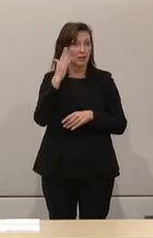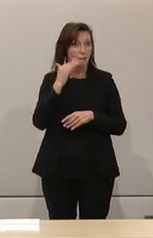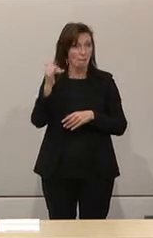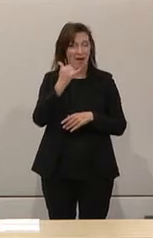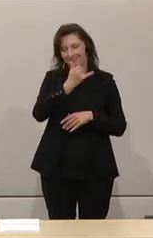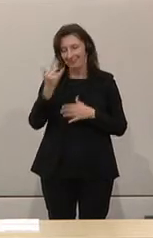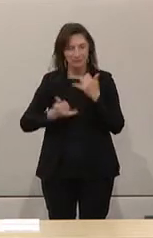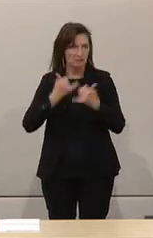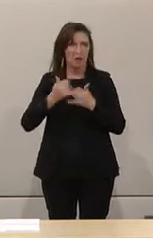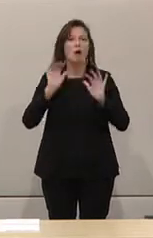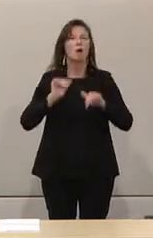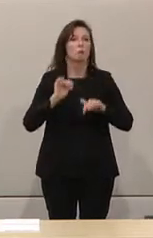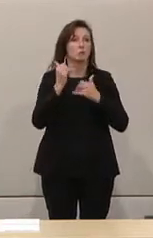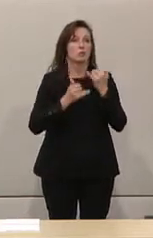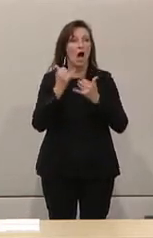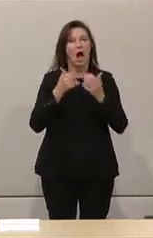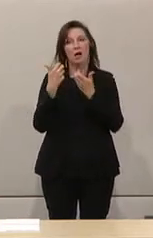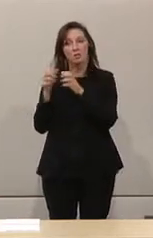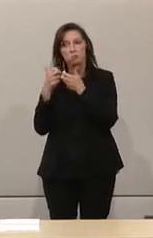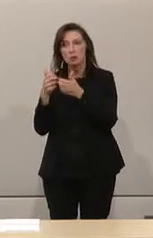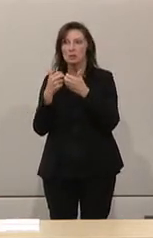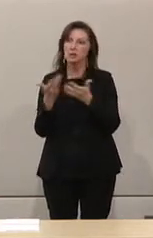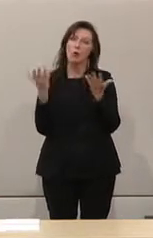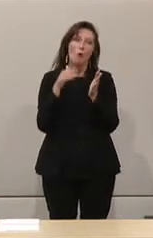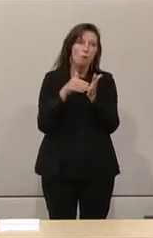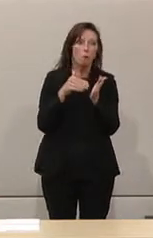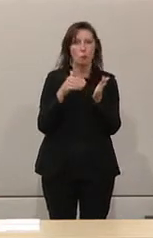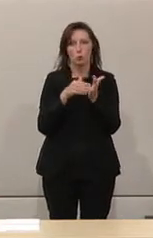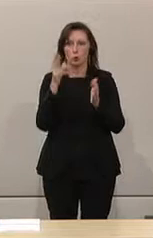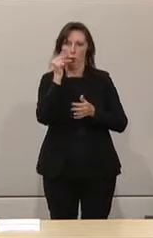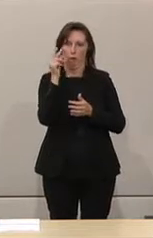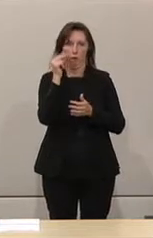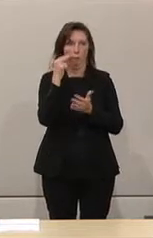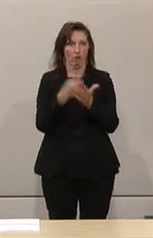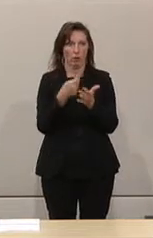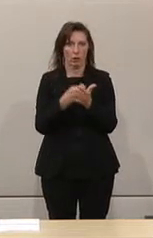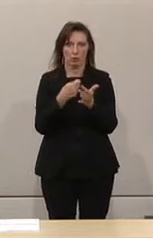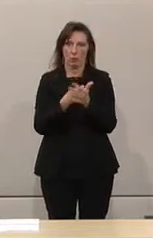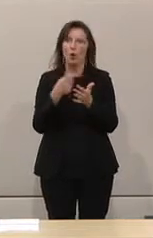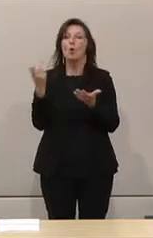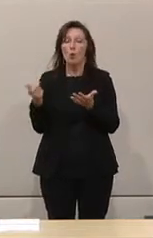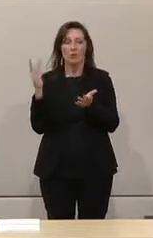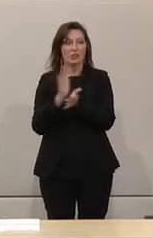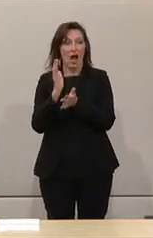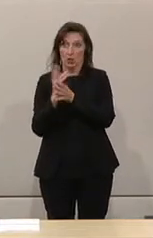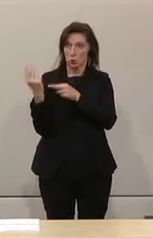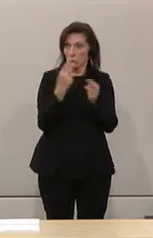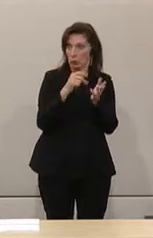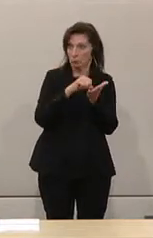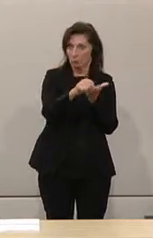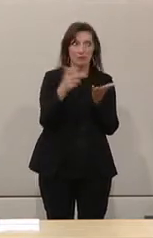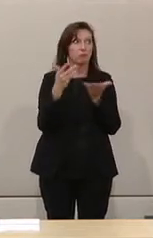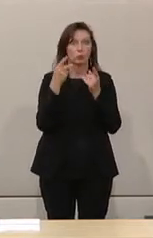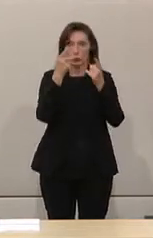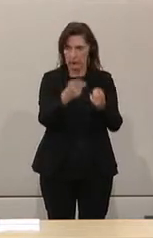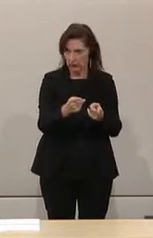jeden Jahres einen Jahresbericht über die Verwendung des Wohnbauförderungsbeitrages und der Rückflüsse aus offenen Wohnbauförderungsdarlehen zu übermitteln. Die